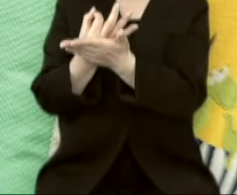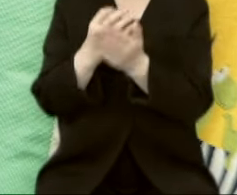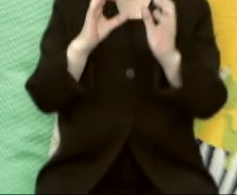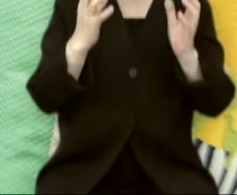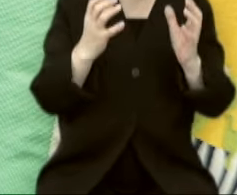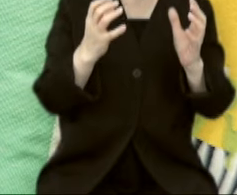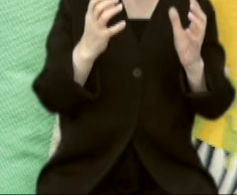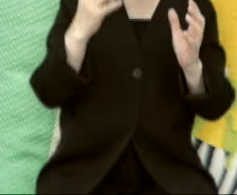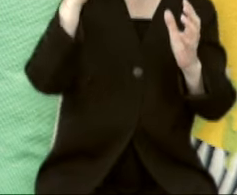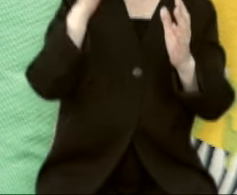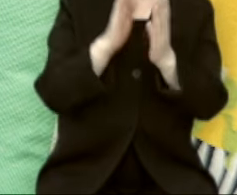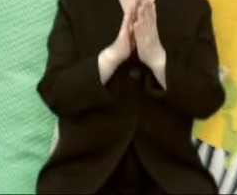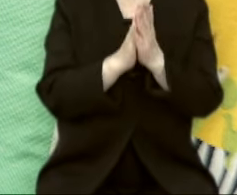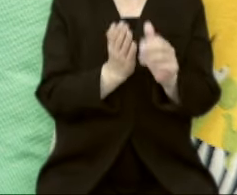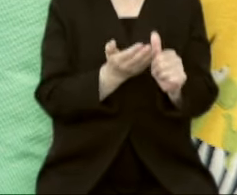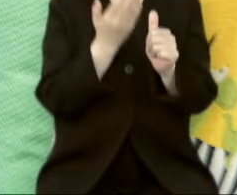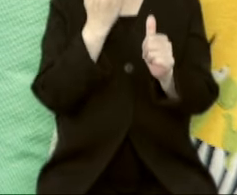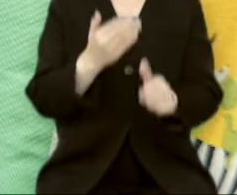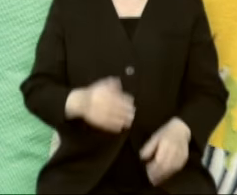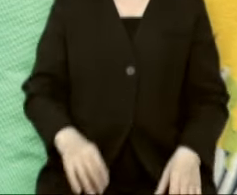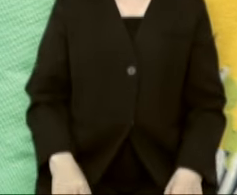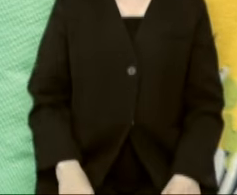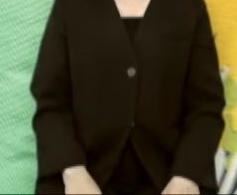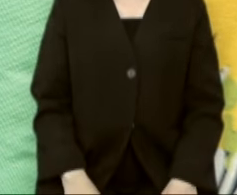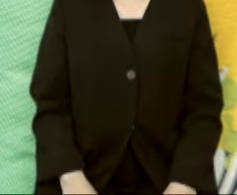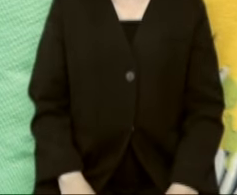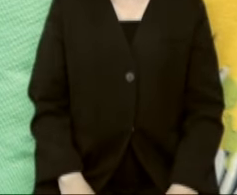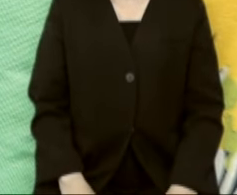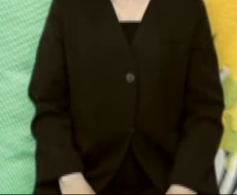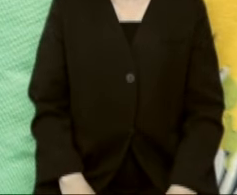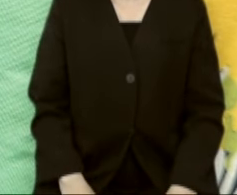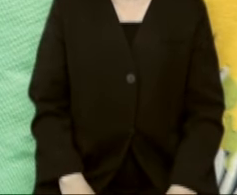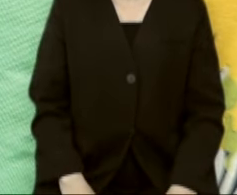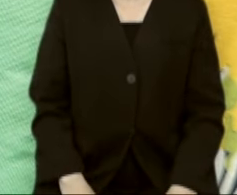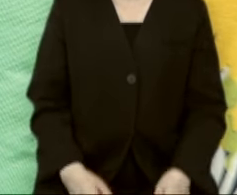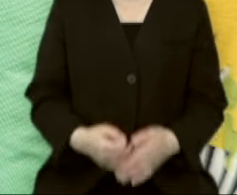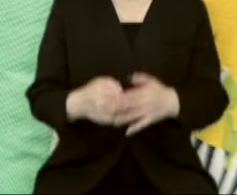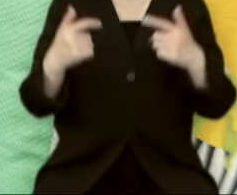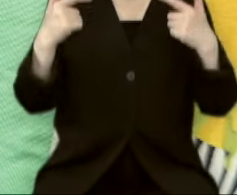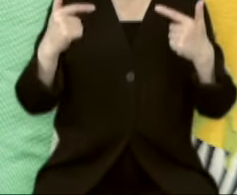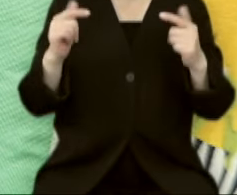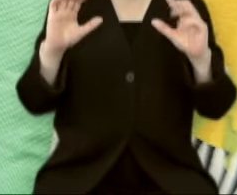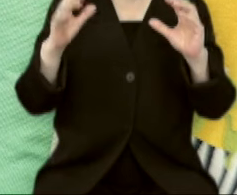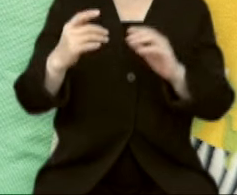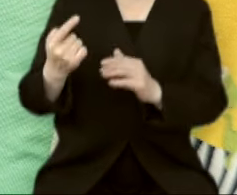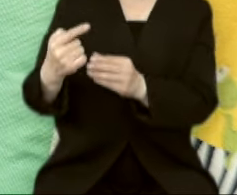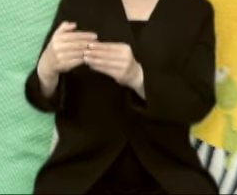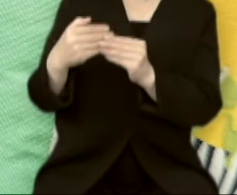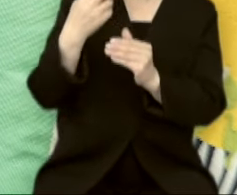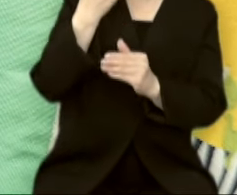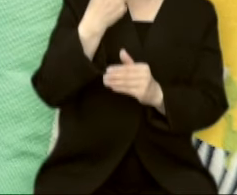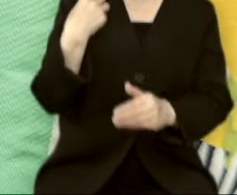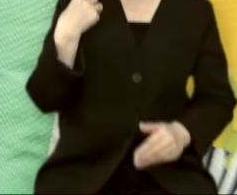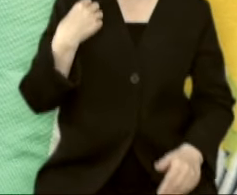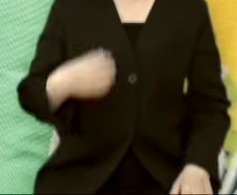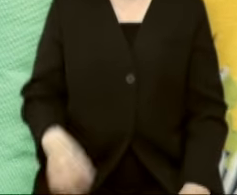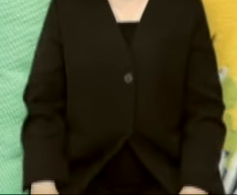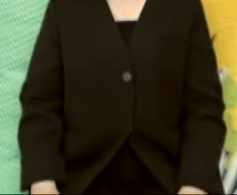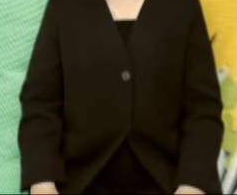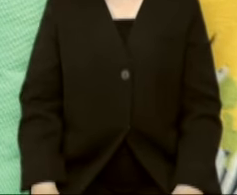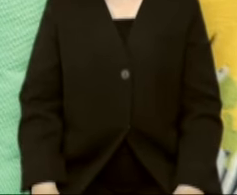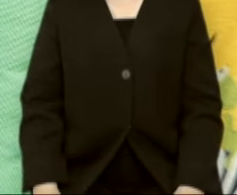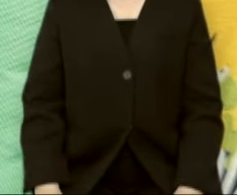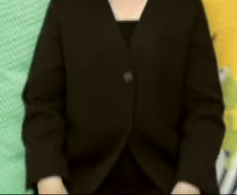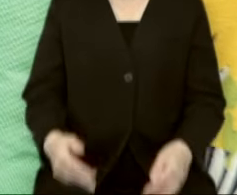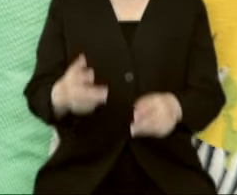자기 아이들을 자기가 기를 수 있으니까 네. 좋겠다 생각해서 매일같이 타가소를 하고 있어요. 그리고 이제